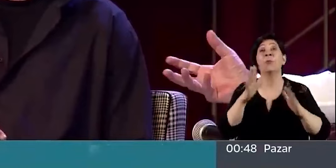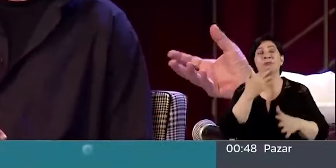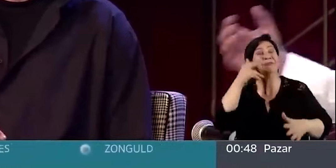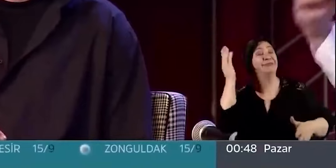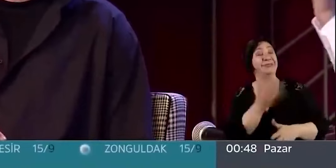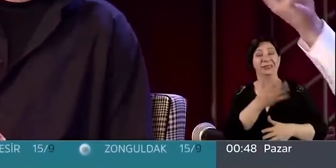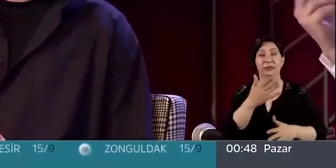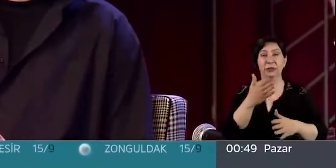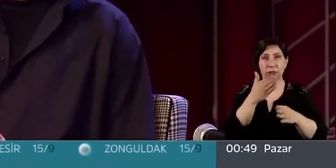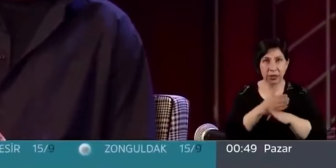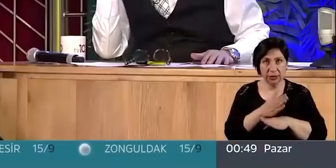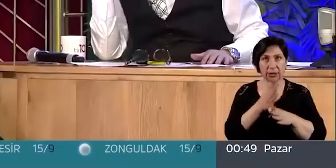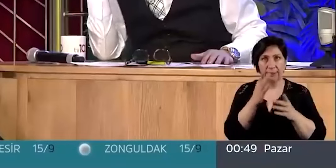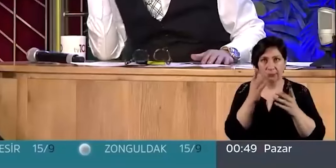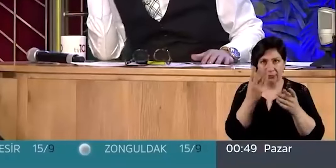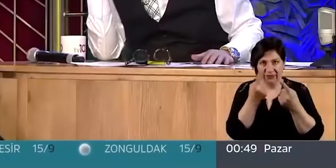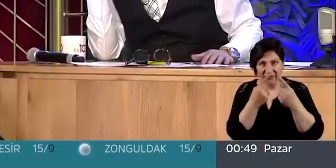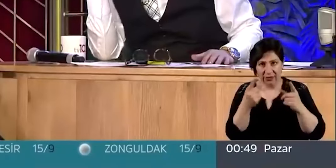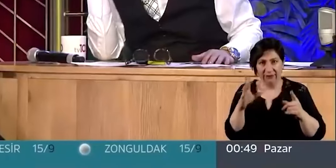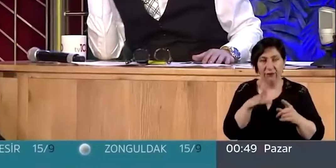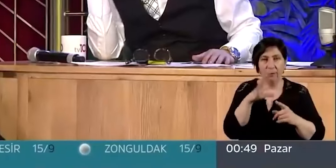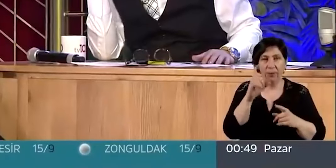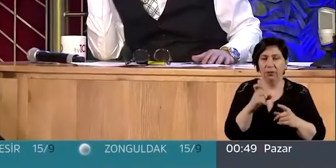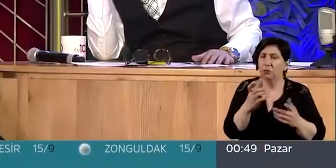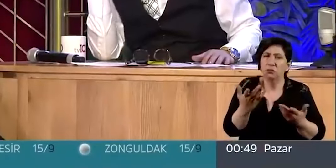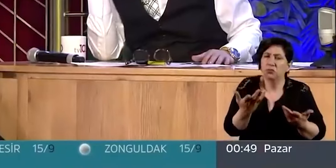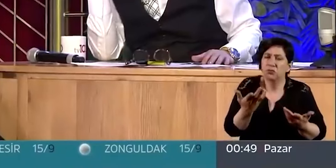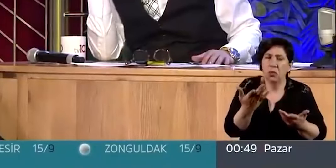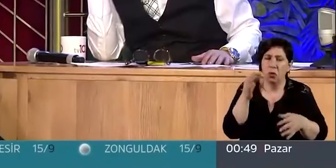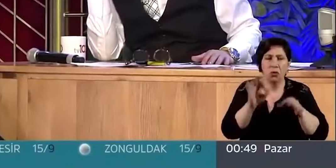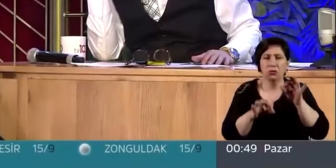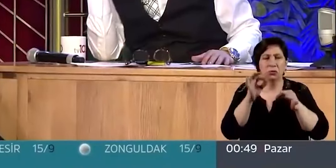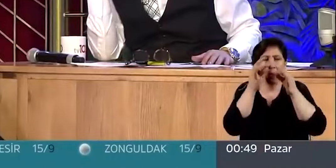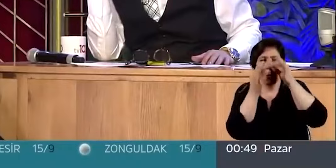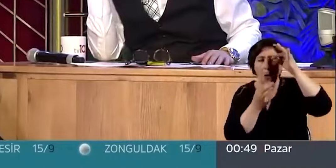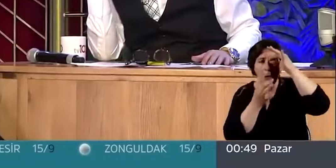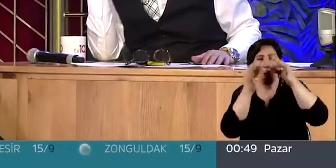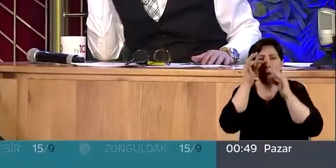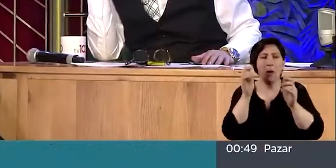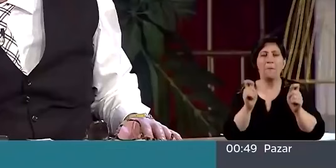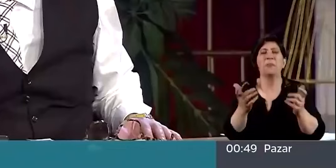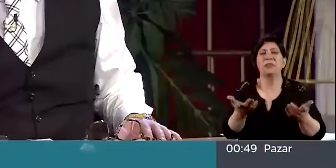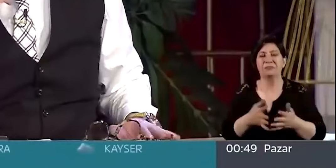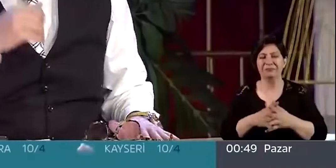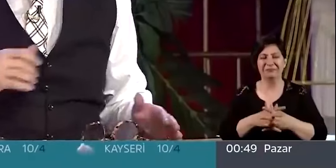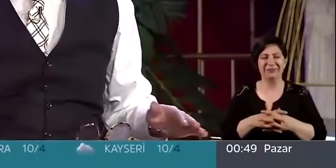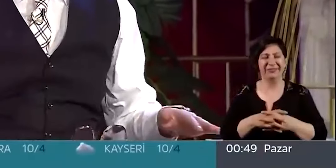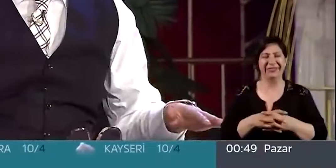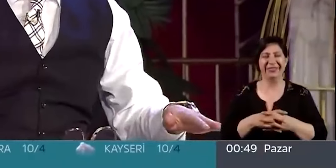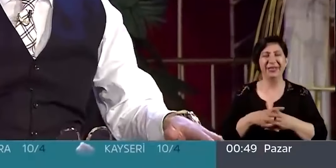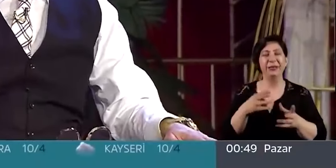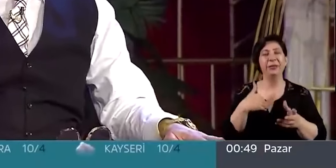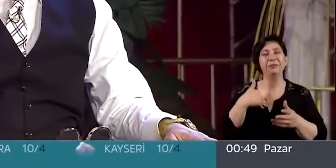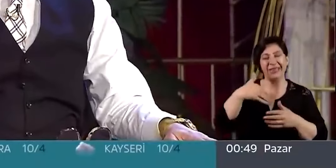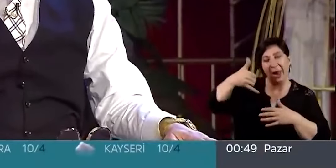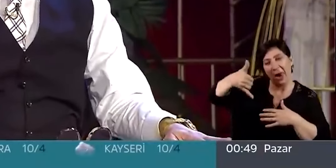Gerçekten fiziksel bir şey var mı? Bir deviyasyon falan gibi bir şey de var. Yani hiç ölçtürmedim. Baktırmadım. Yoktur diye tahmin ediyorum. Genelde biz